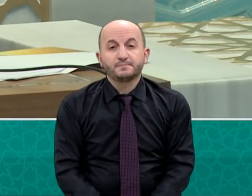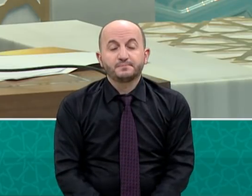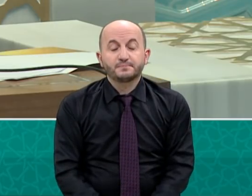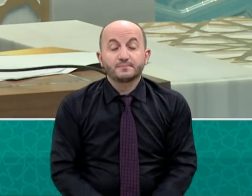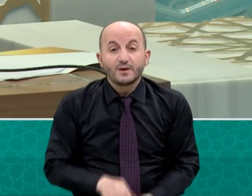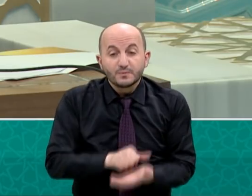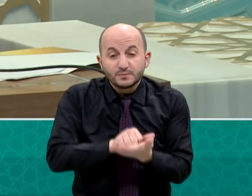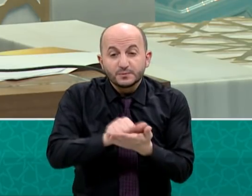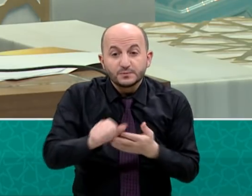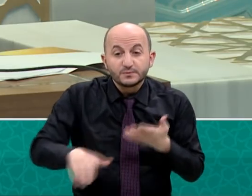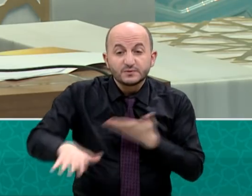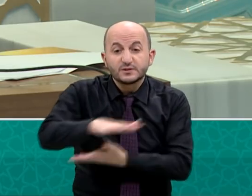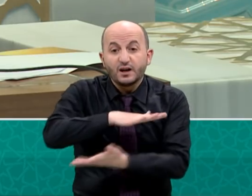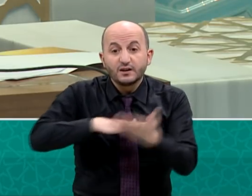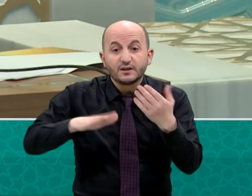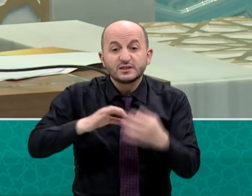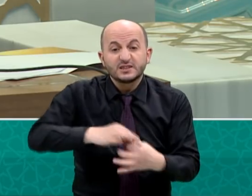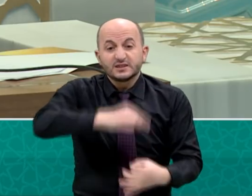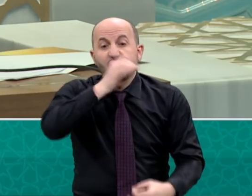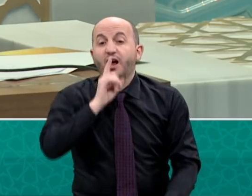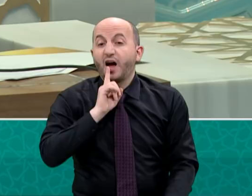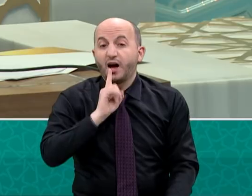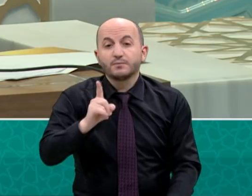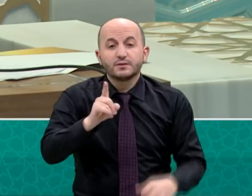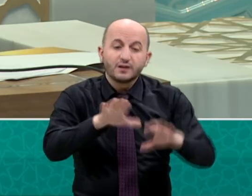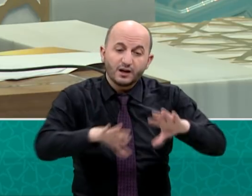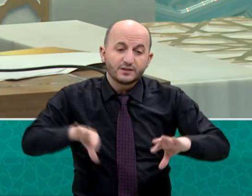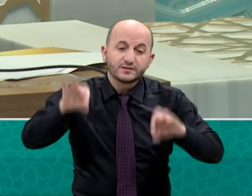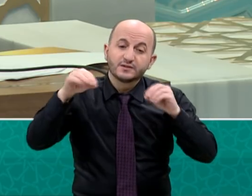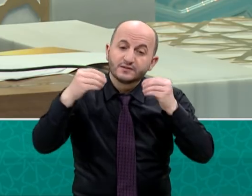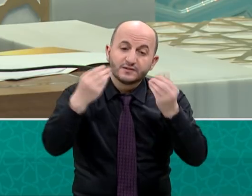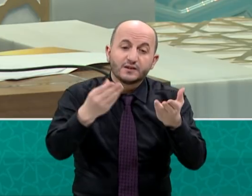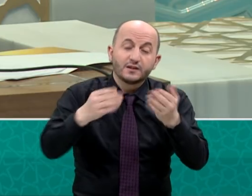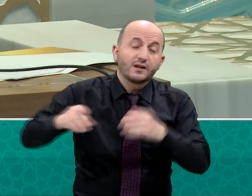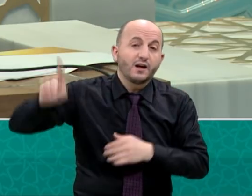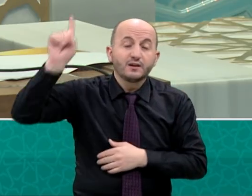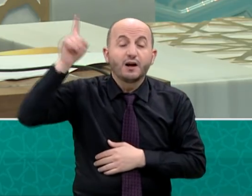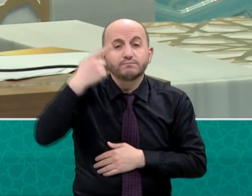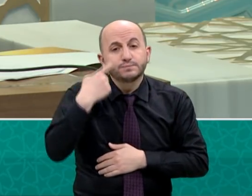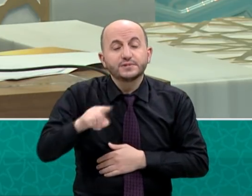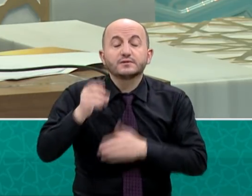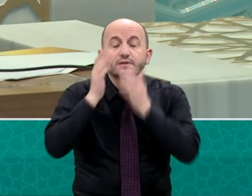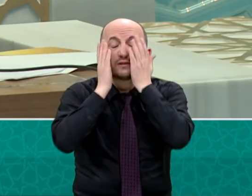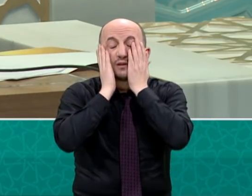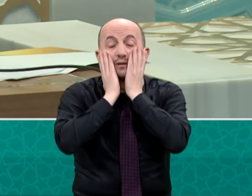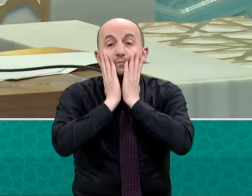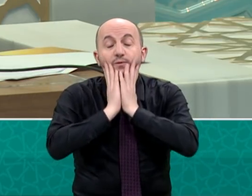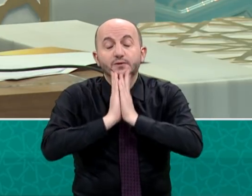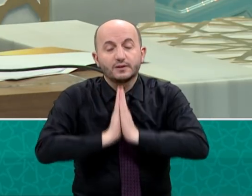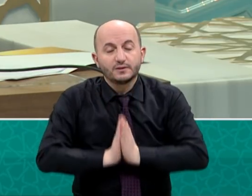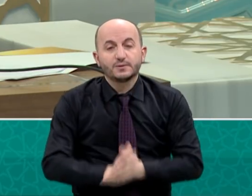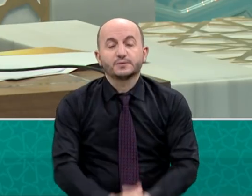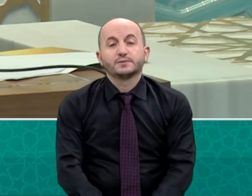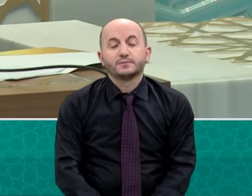ve bütün kainatı emrimize amade kılan Cenab-ı Hakk'a binlerce hamdü senalar olsun.